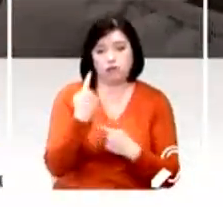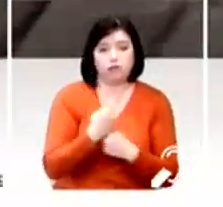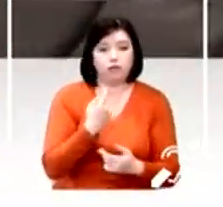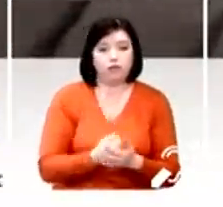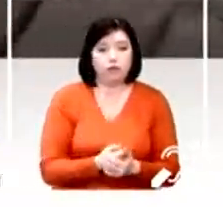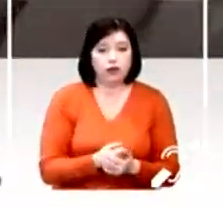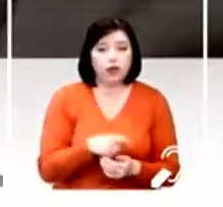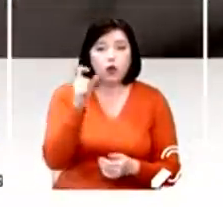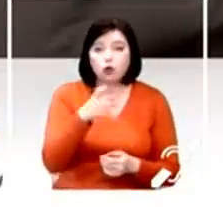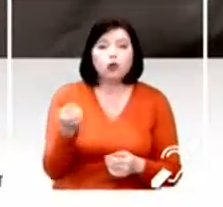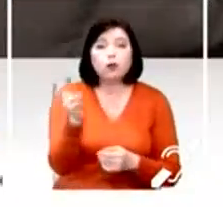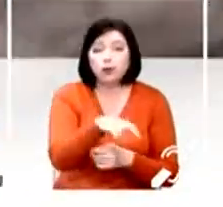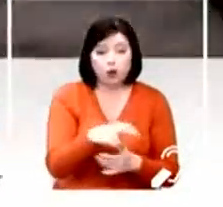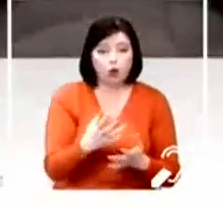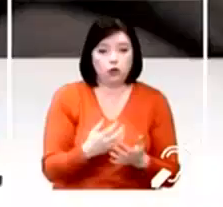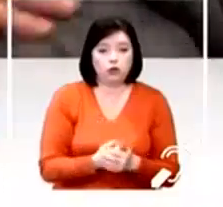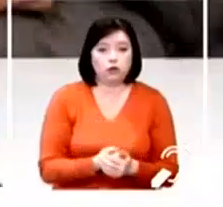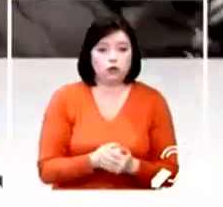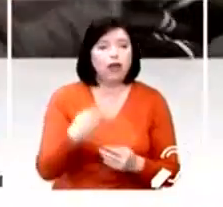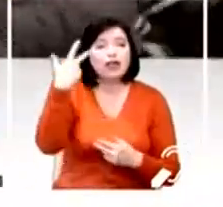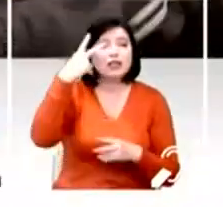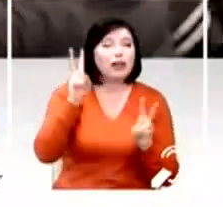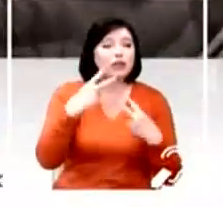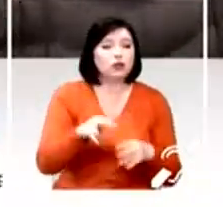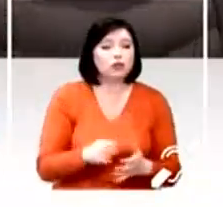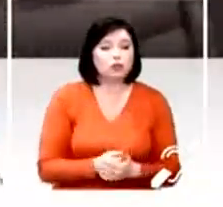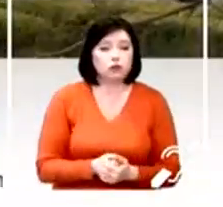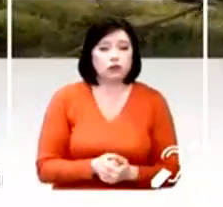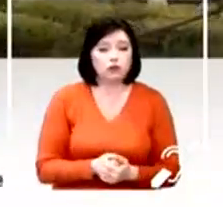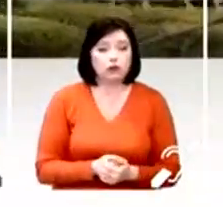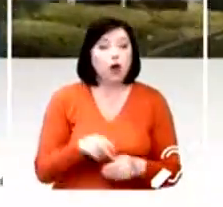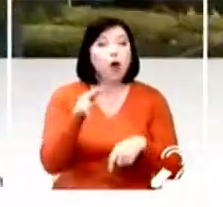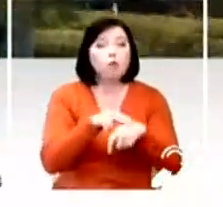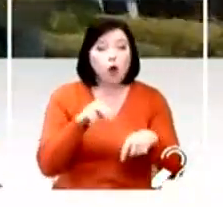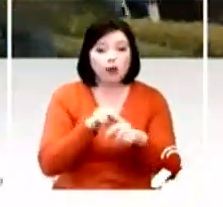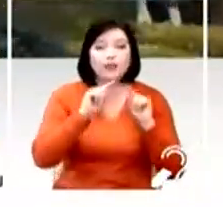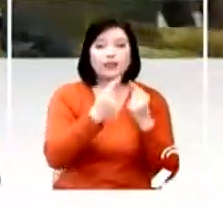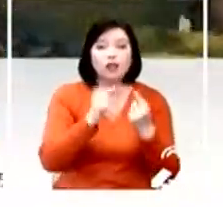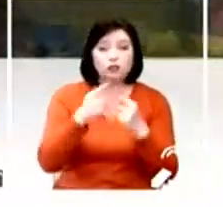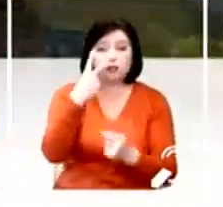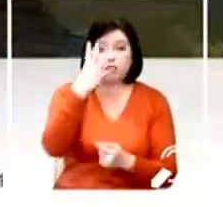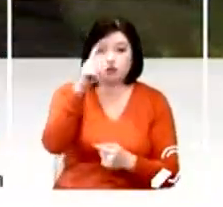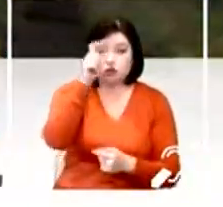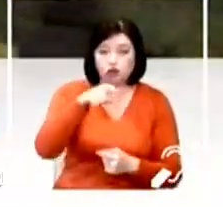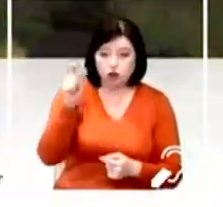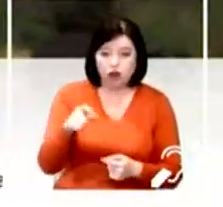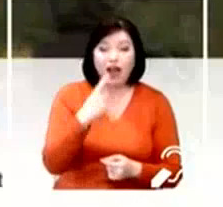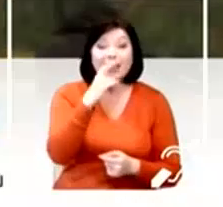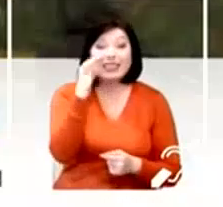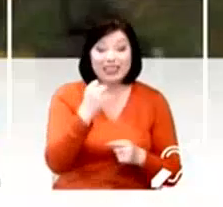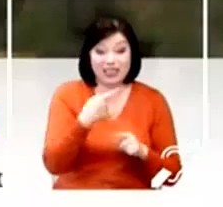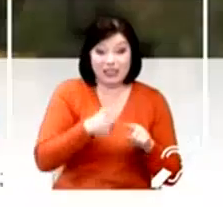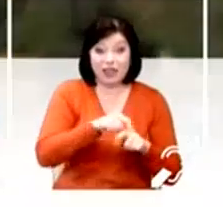gur de pâine. Nu-i luați, vă rog, doamnă, interviu. Nu filmam, mai nu stați să filmeze. Poliția a reținut 24 de persoane. Unul